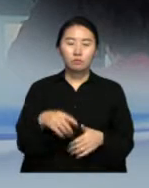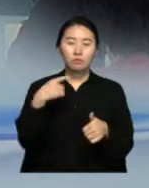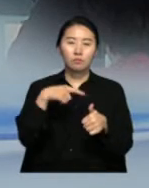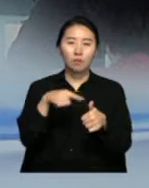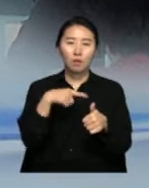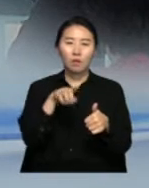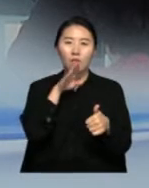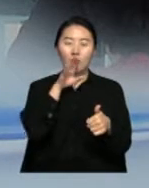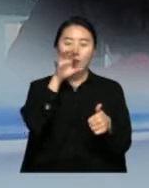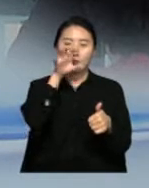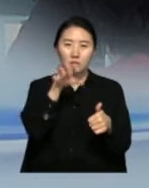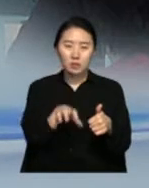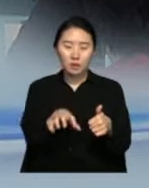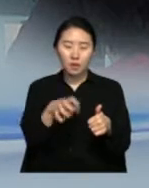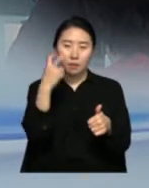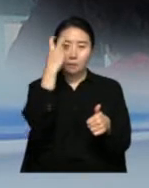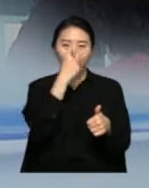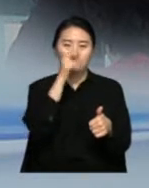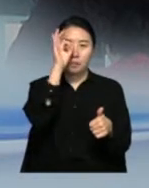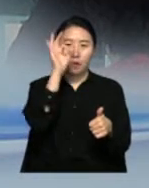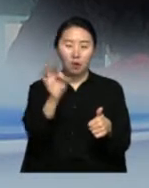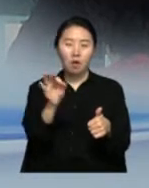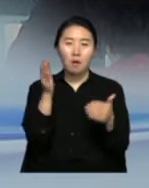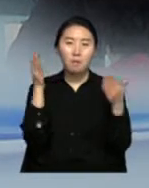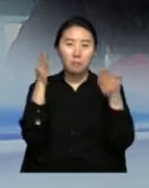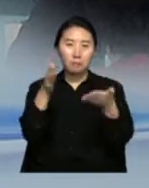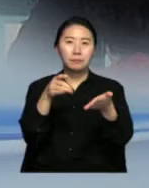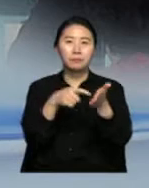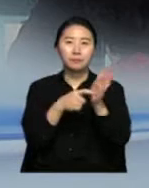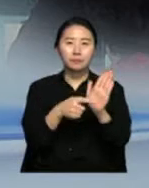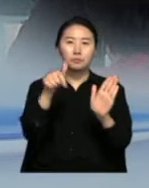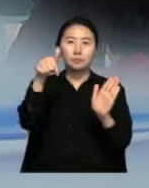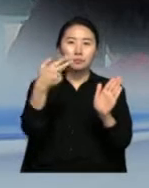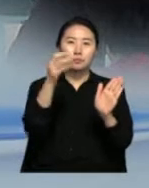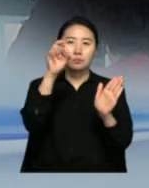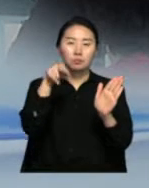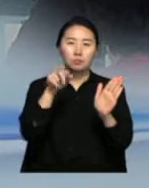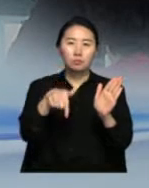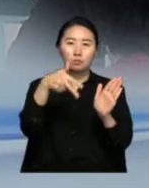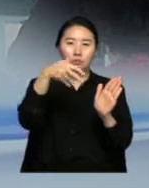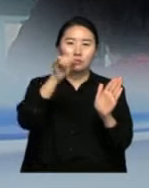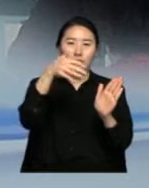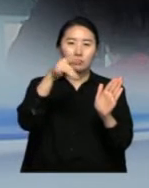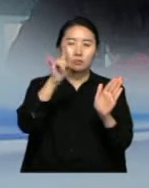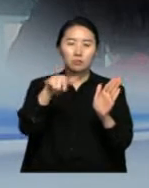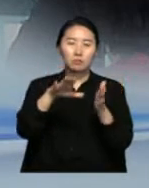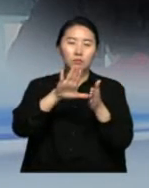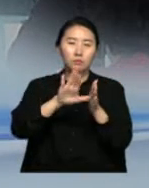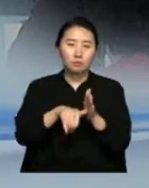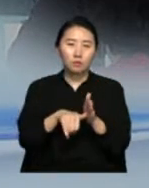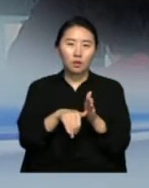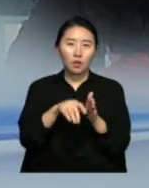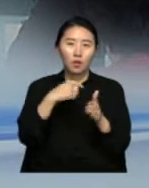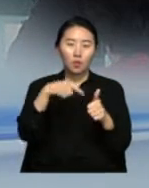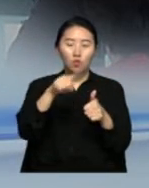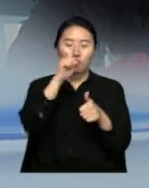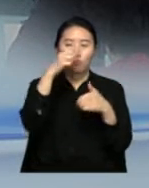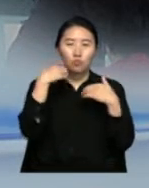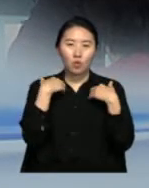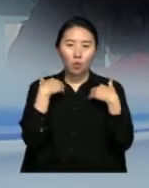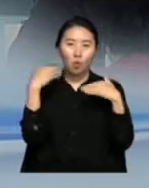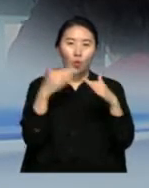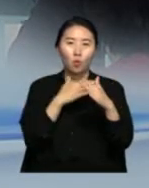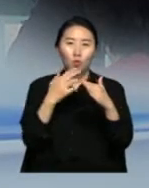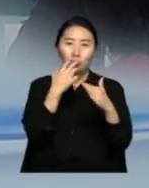교육의 현 주소를 짚어보고 교육이 나아가야 할 방향을 제시하는 교육지책 시간입니다. 서울시 교육청은 이달부터